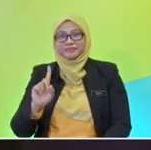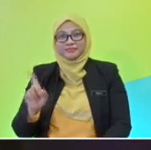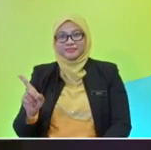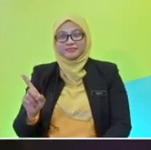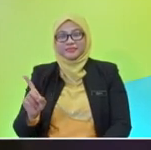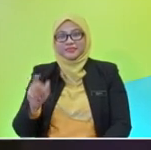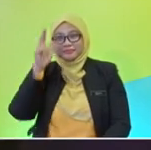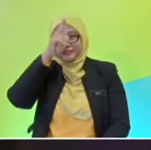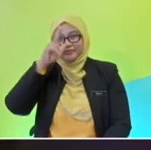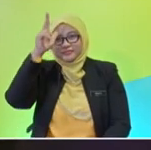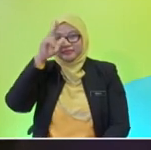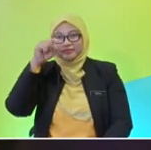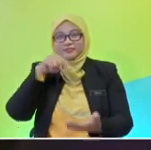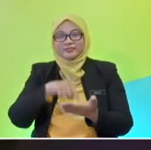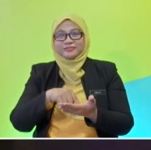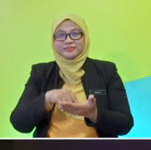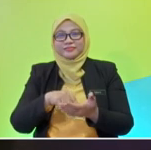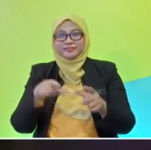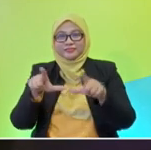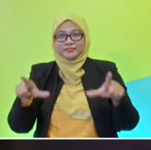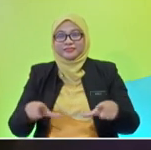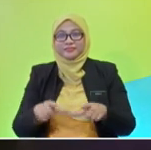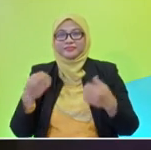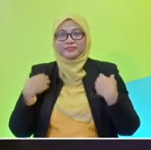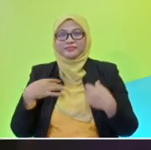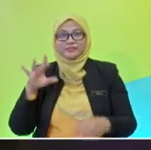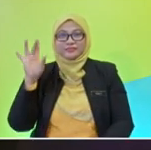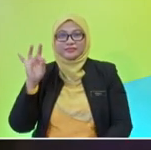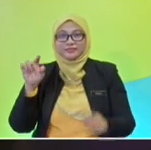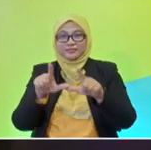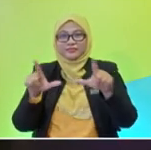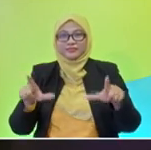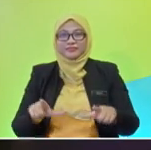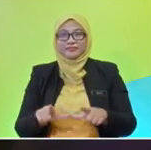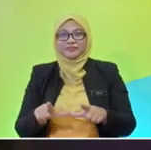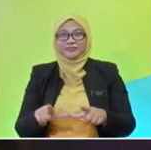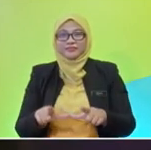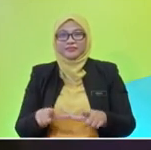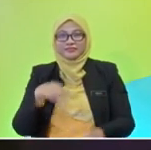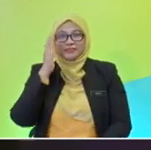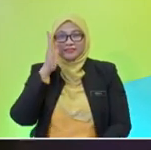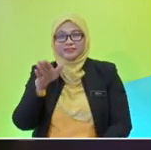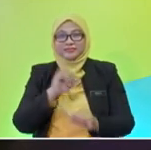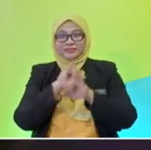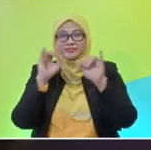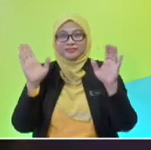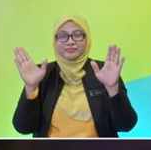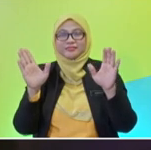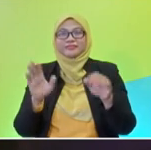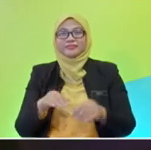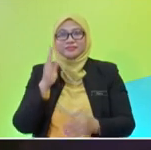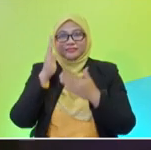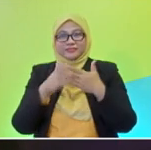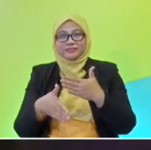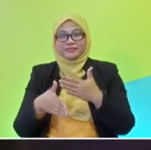ataupun tertubuh dan berkembang kita ada delapan lokasi yang mana hari ini akan dijelaskan oleh anak-anak murid saya